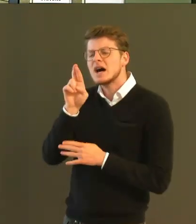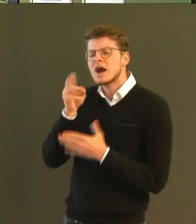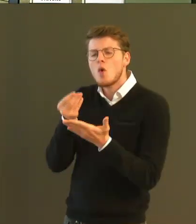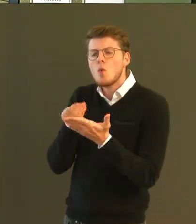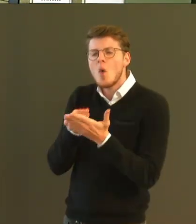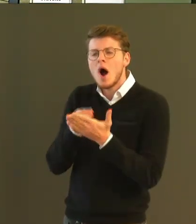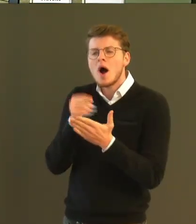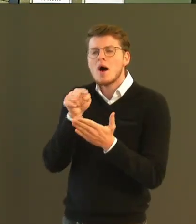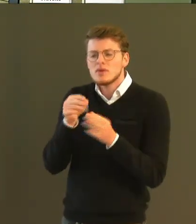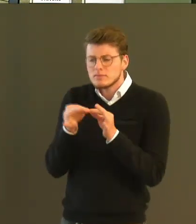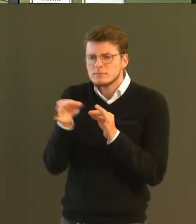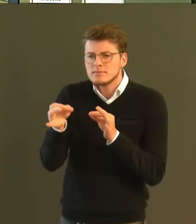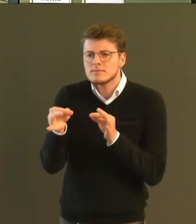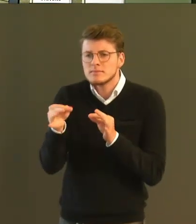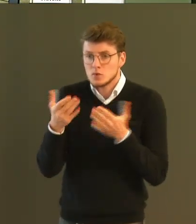à copenhague